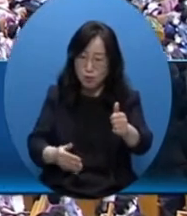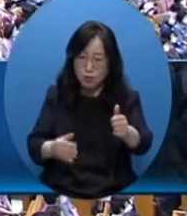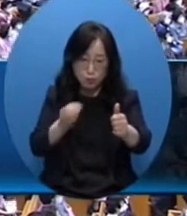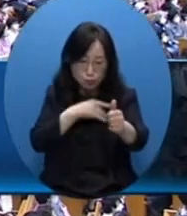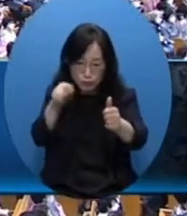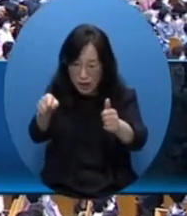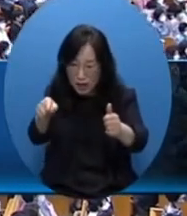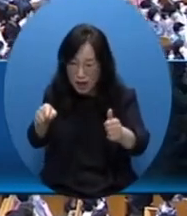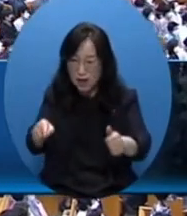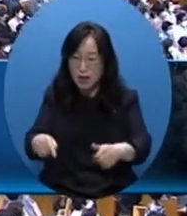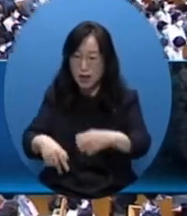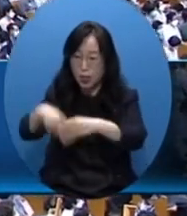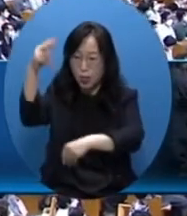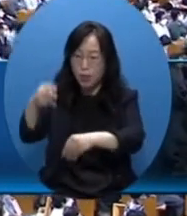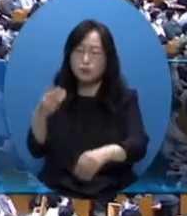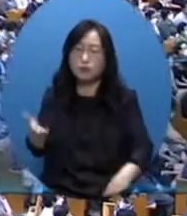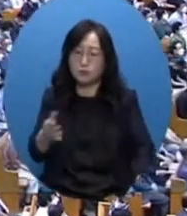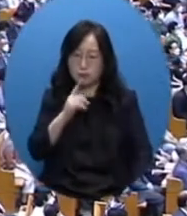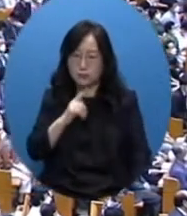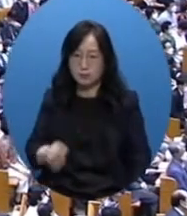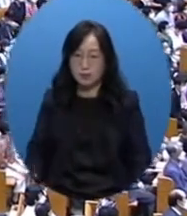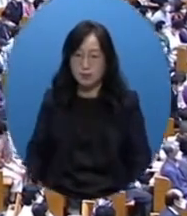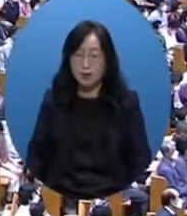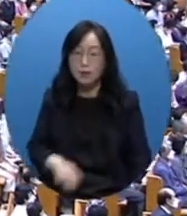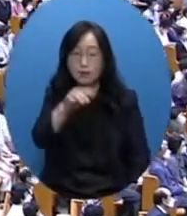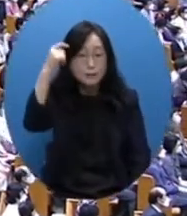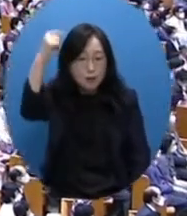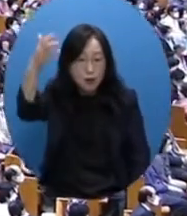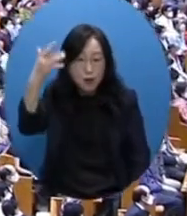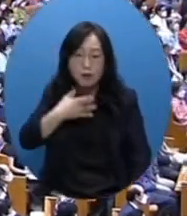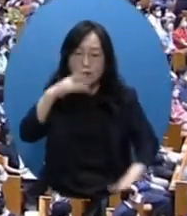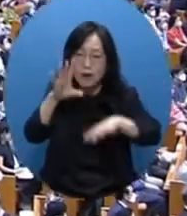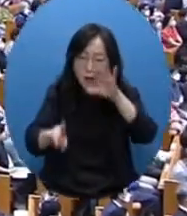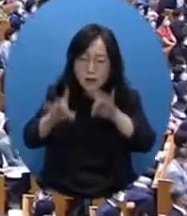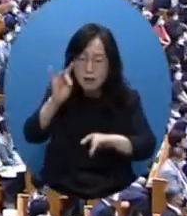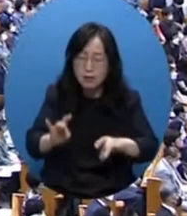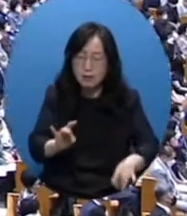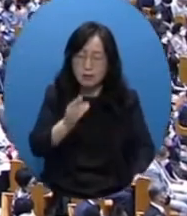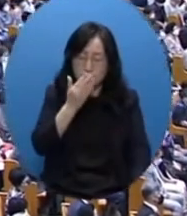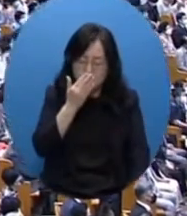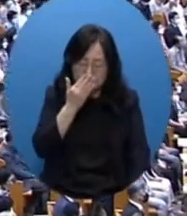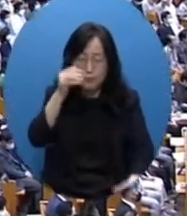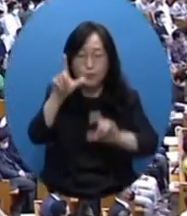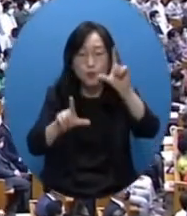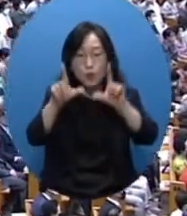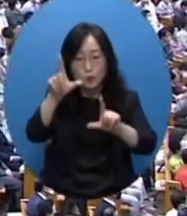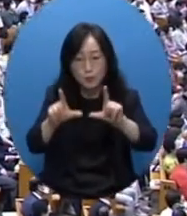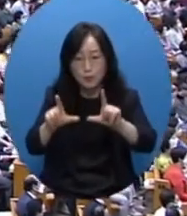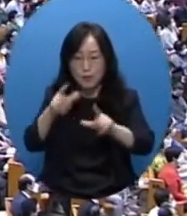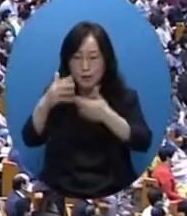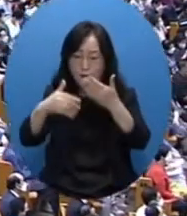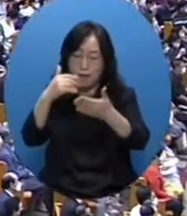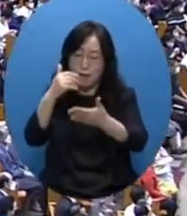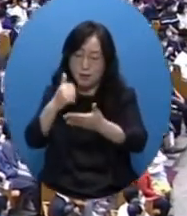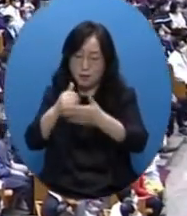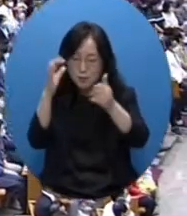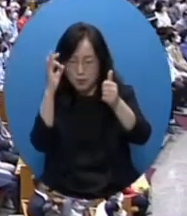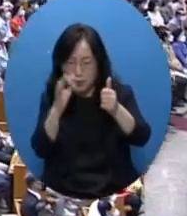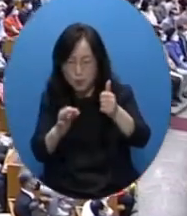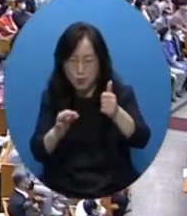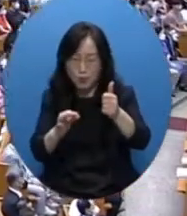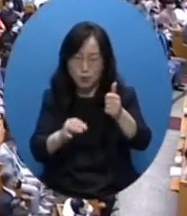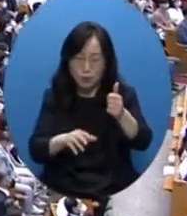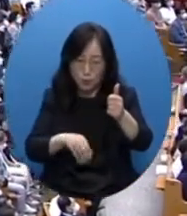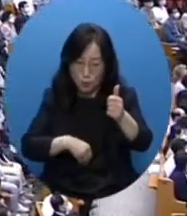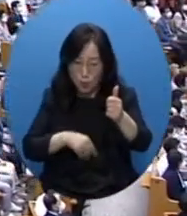보내셨도다. 우리가 영적으로 갈급하고 영적으로 겸손한 모습이 될 때 그 줄인 영혼을 넘치게